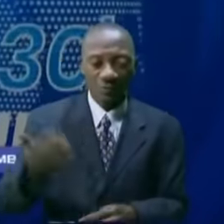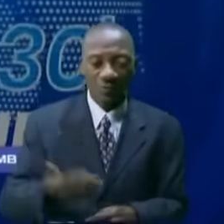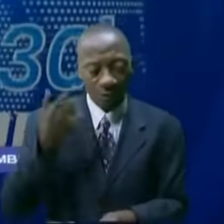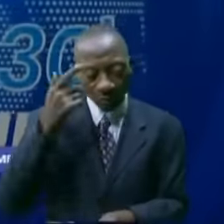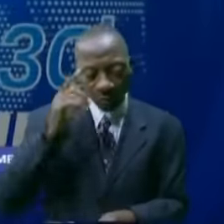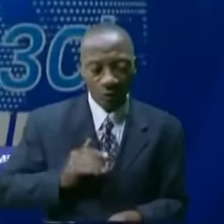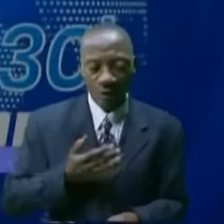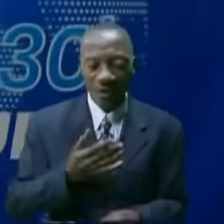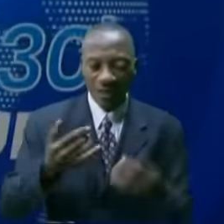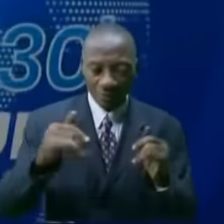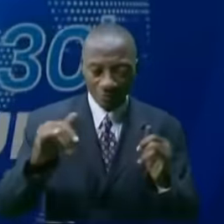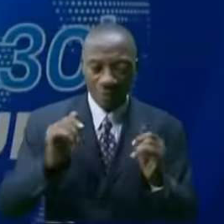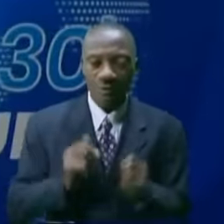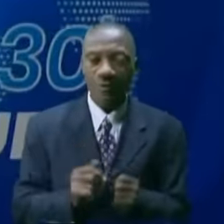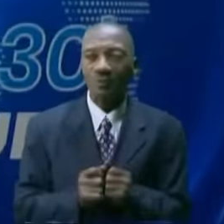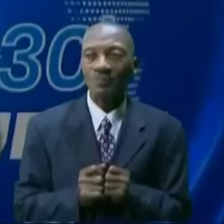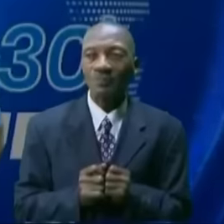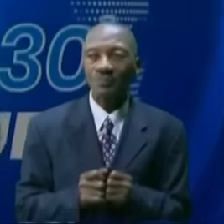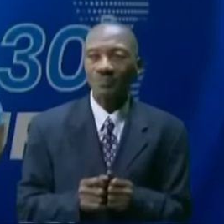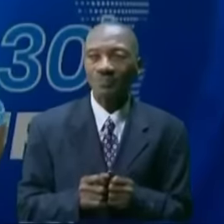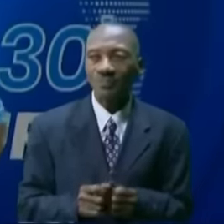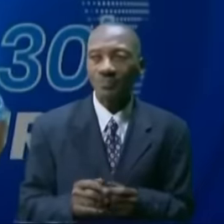Radio-Télévision nationale congolaise.